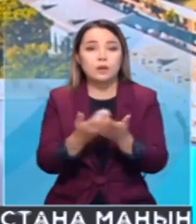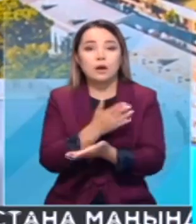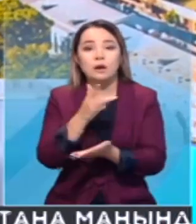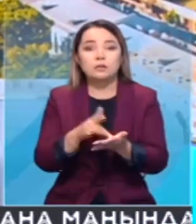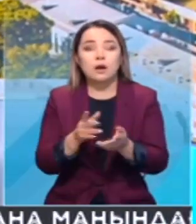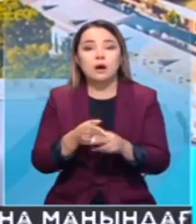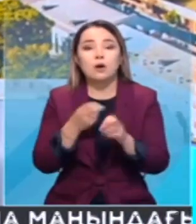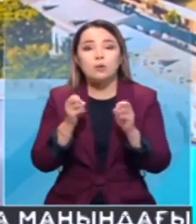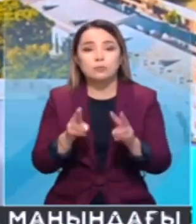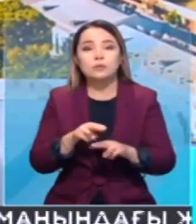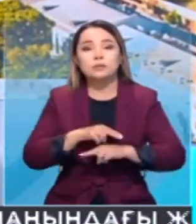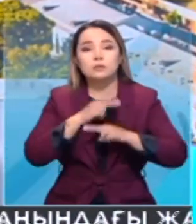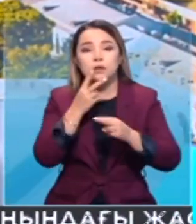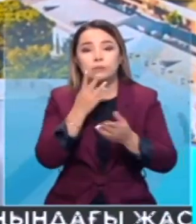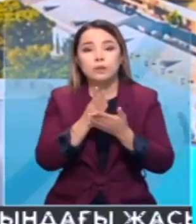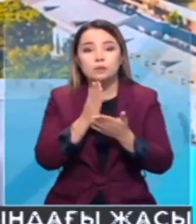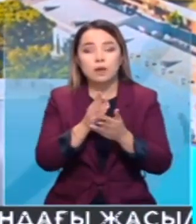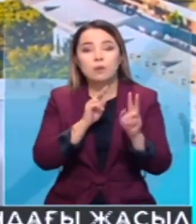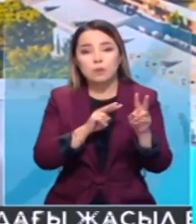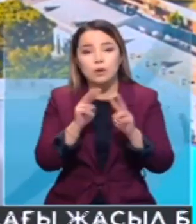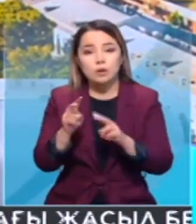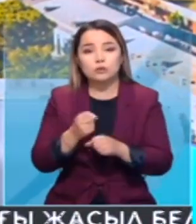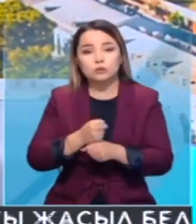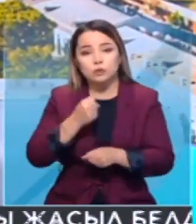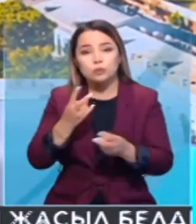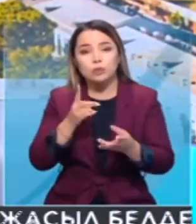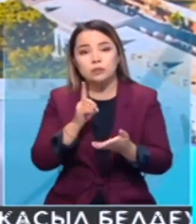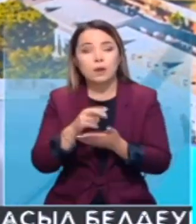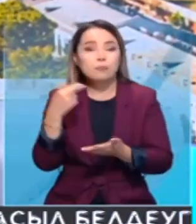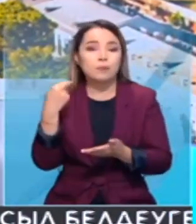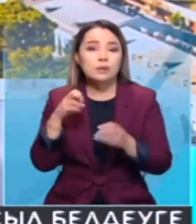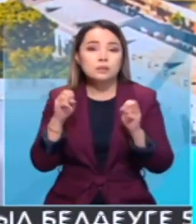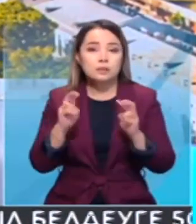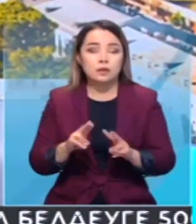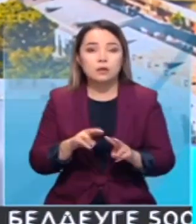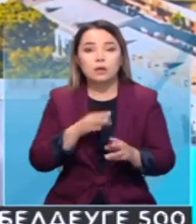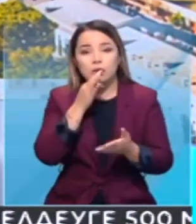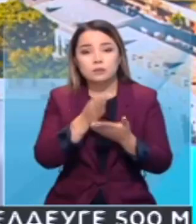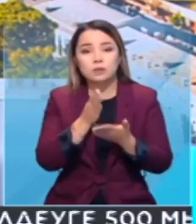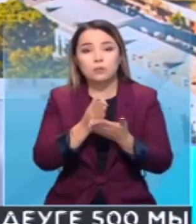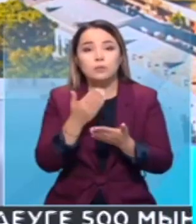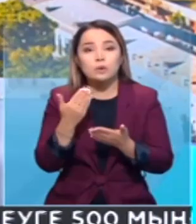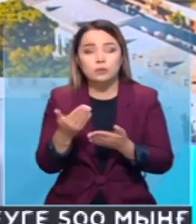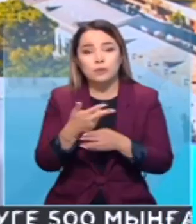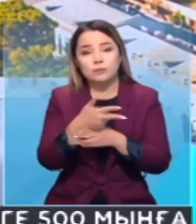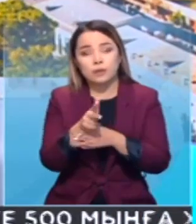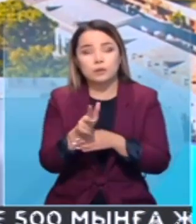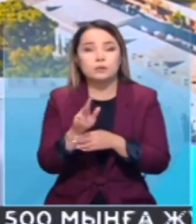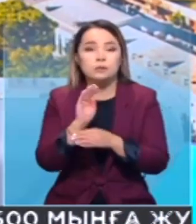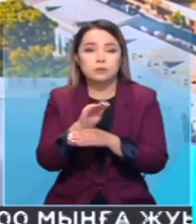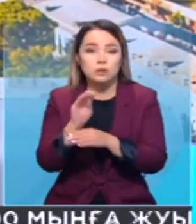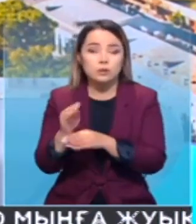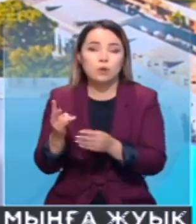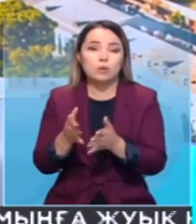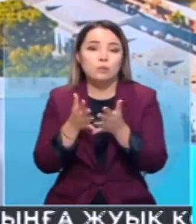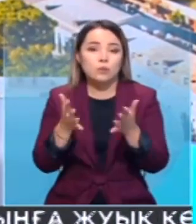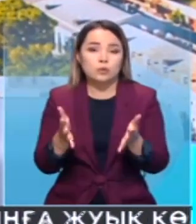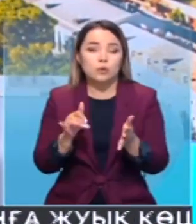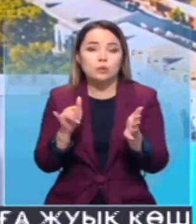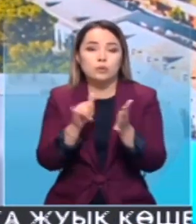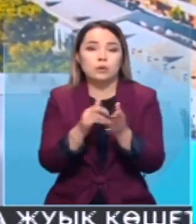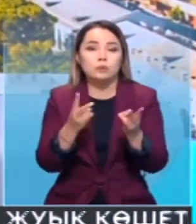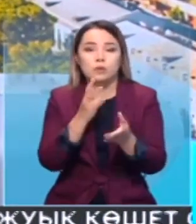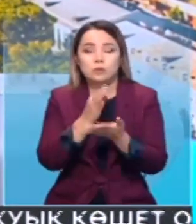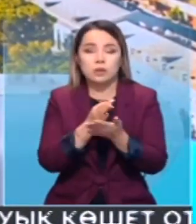Шаһардағы қауіпсіздікке ерекше мән беріп, бақылауды күшейту керектігіне президент арнайы тоқталған еді. Ол үшін бейнебақылау камераларын көптеп орнату